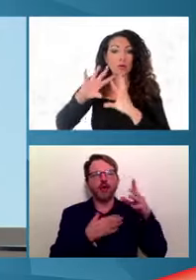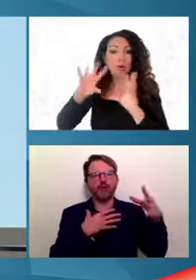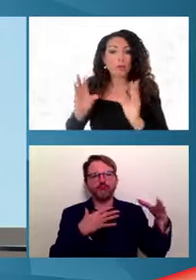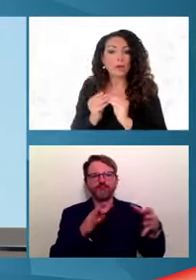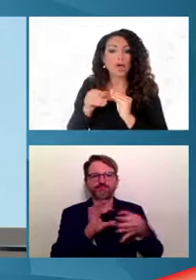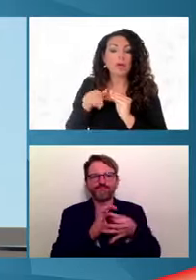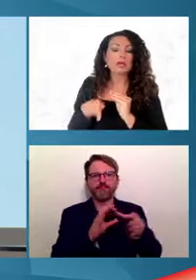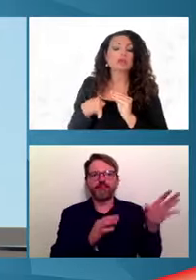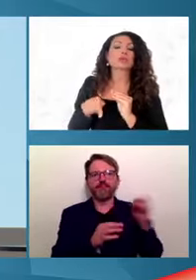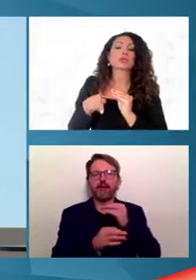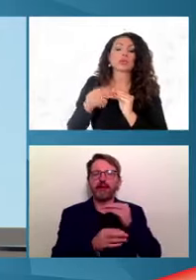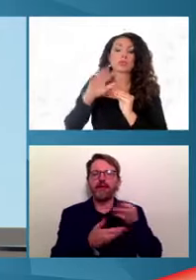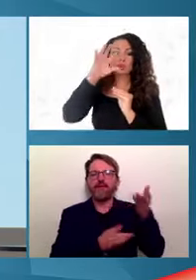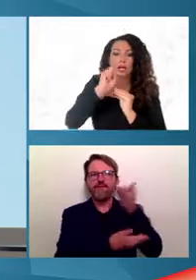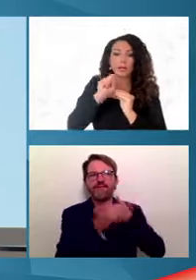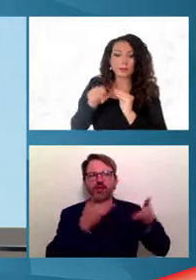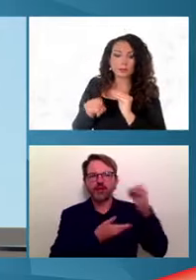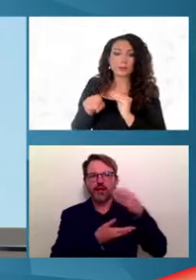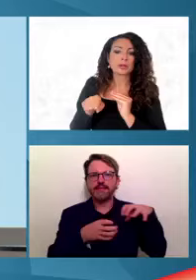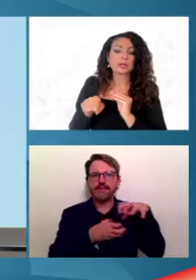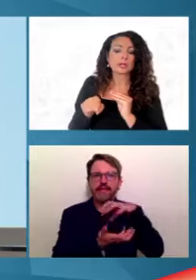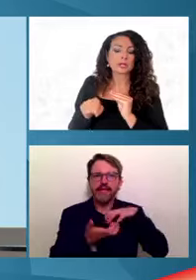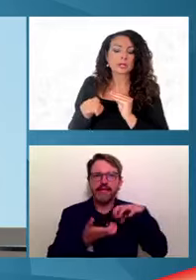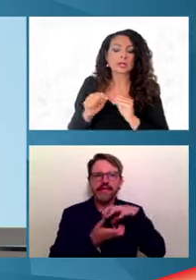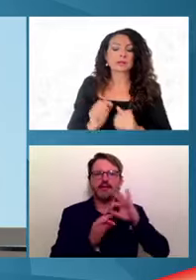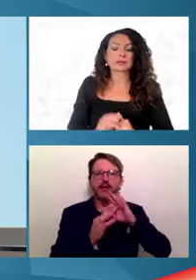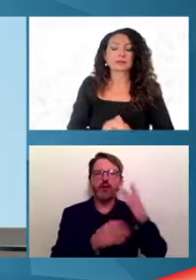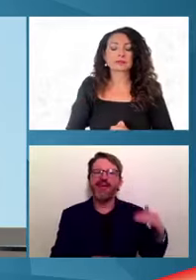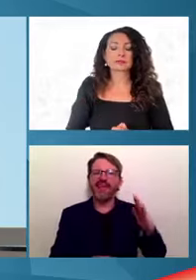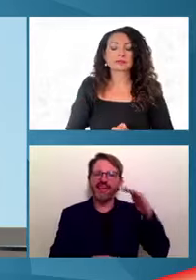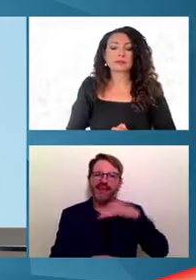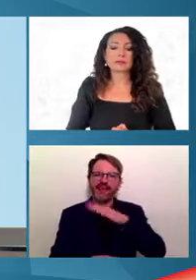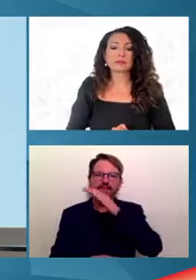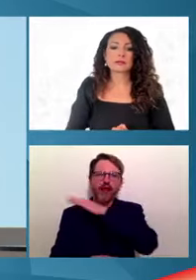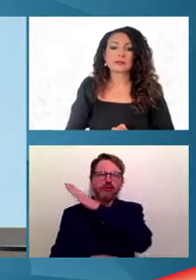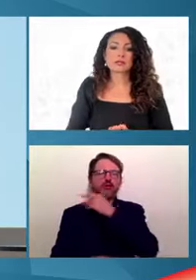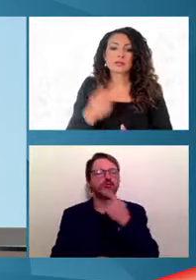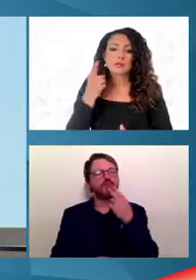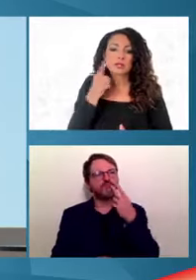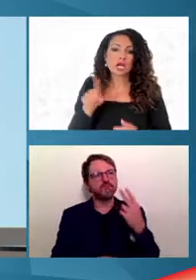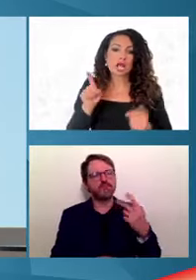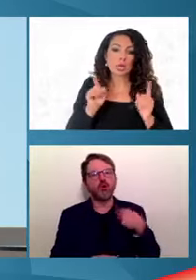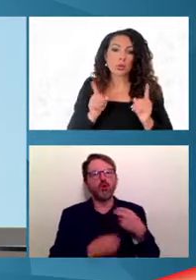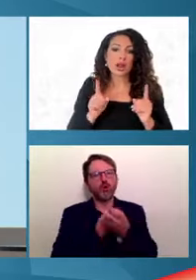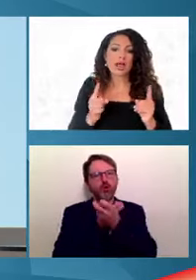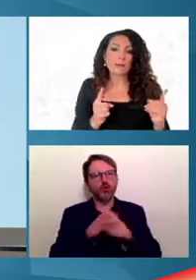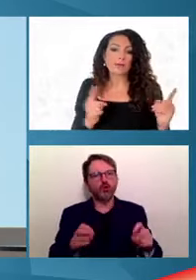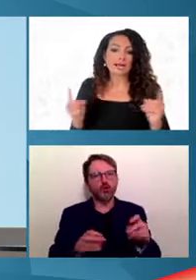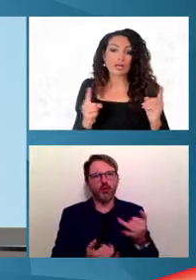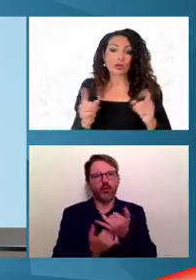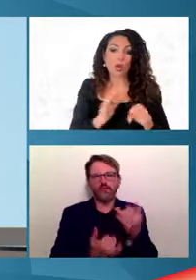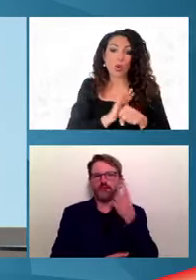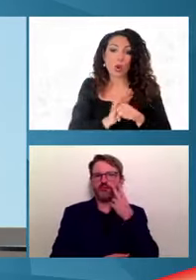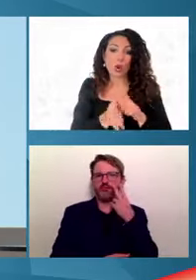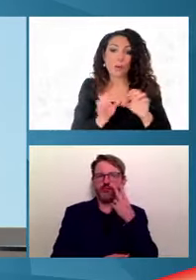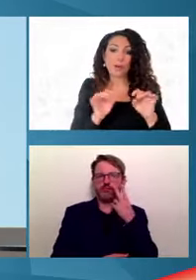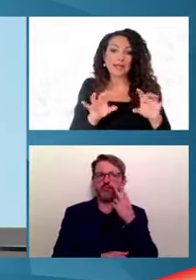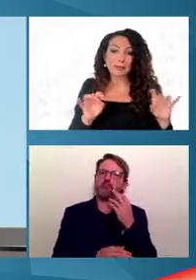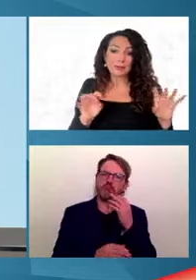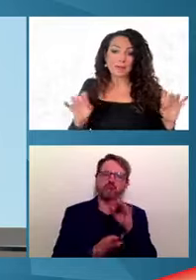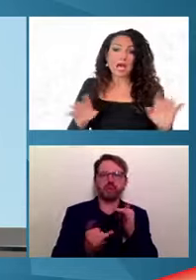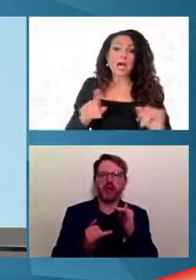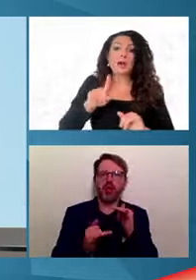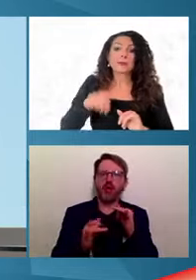oder mit der Frage der Inflation. Südtirol steht heute relativ gut da. Wir haben es